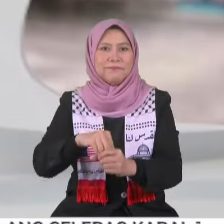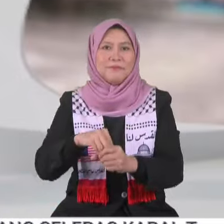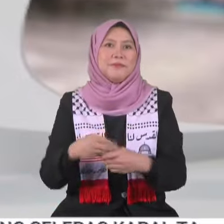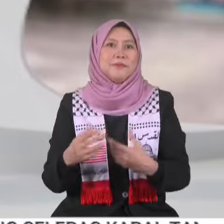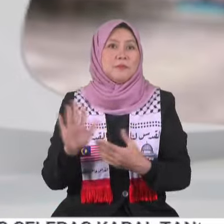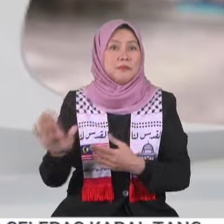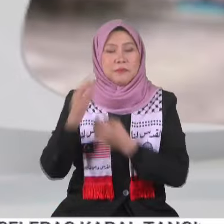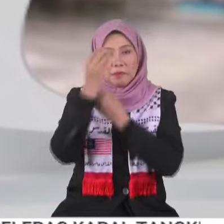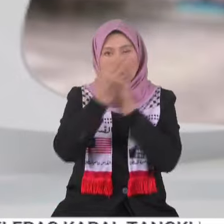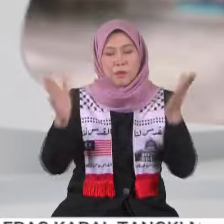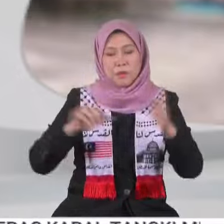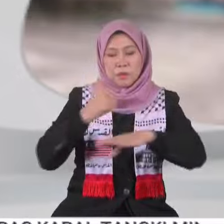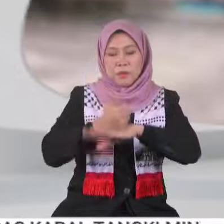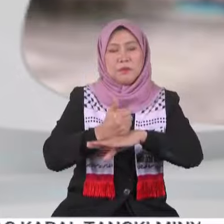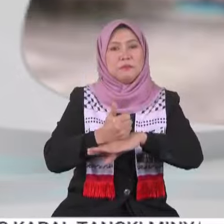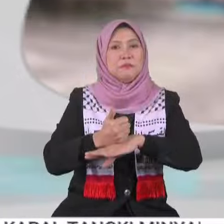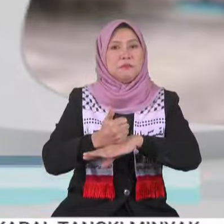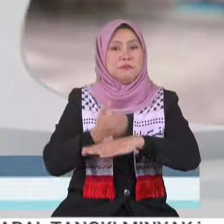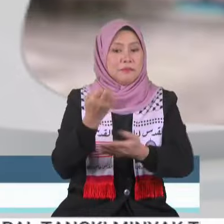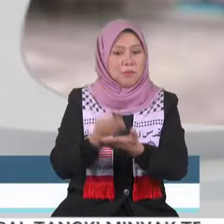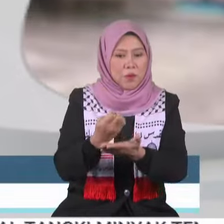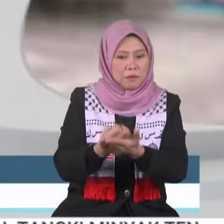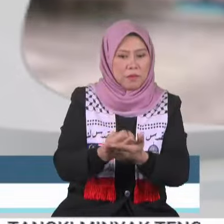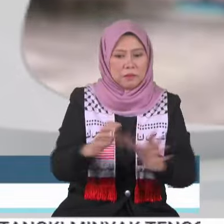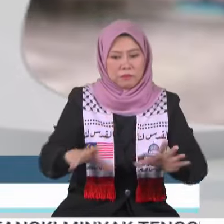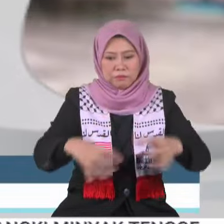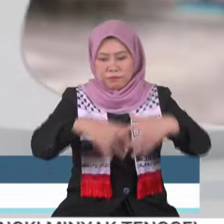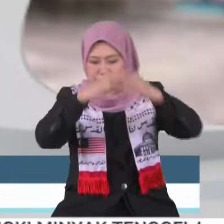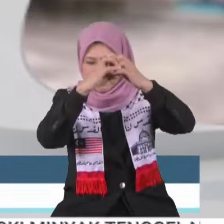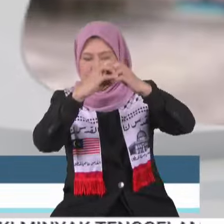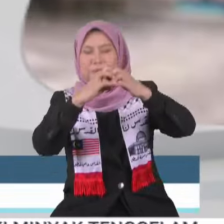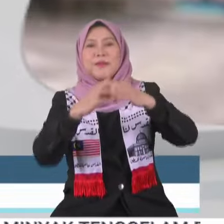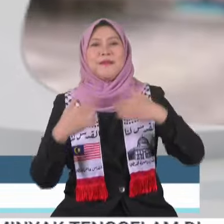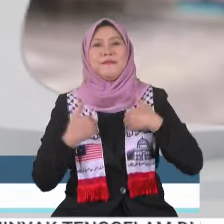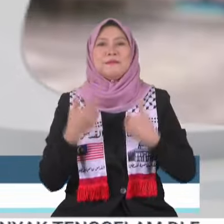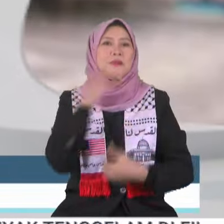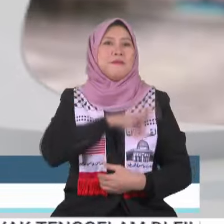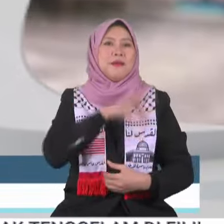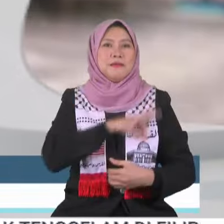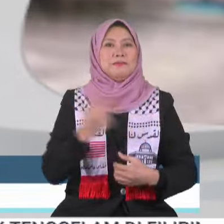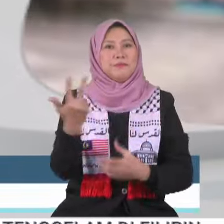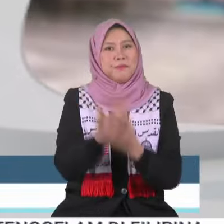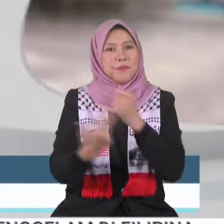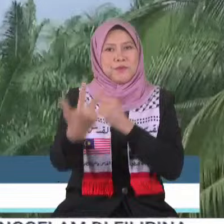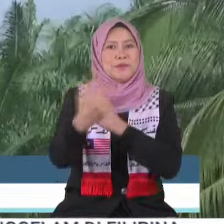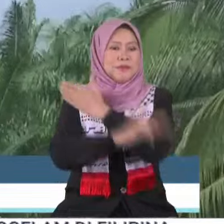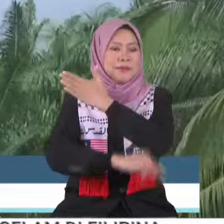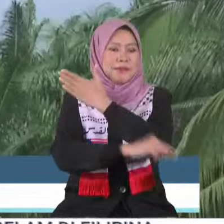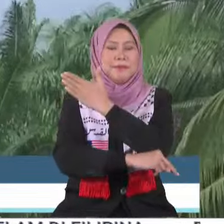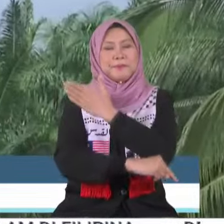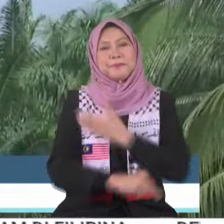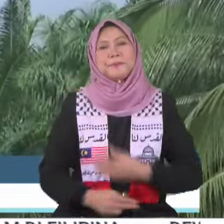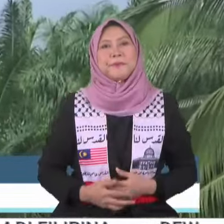Yusof berkata, kewujudan koridor ekonomi ini akan memberi manfaat kepada ketiga-tiga negeri berkenaan.